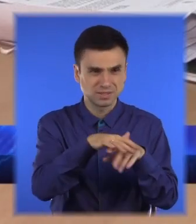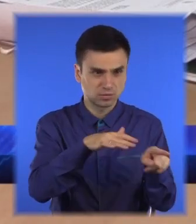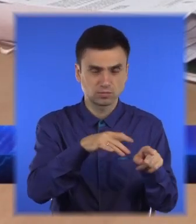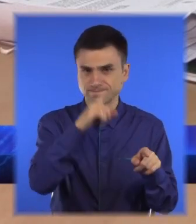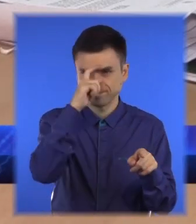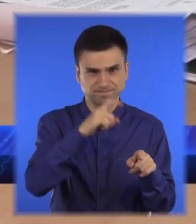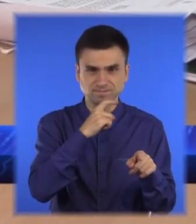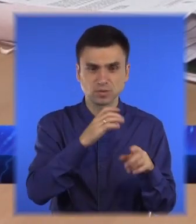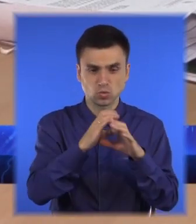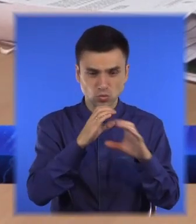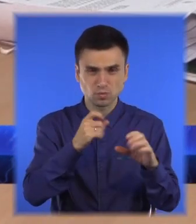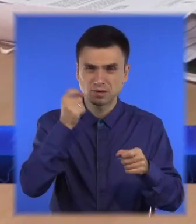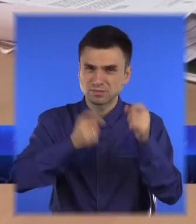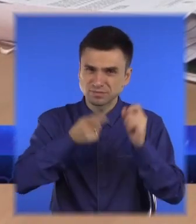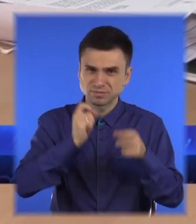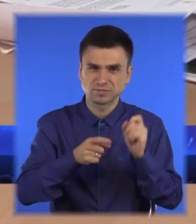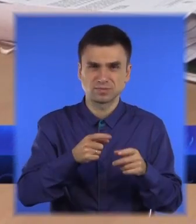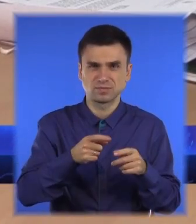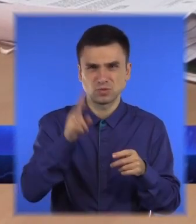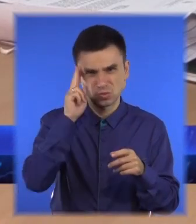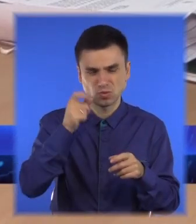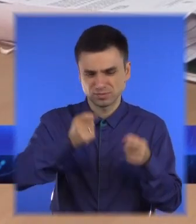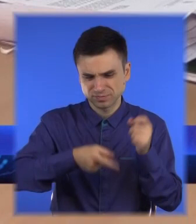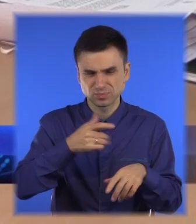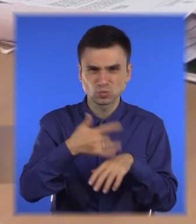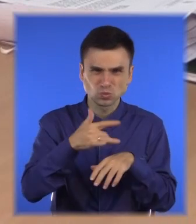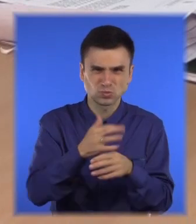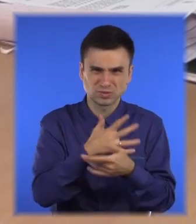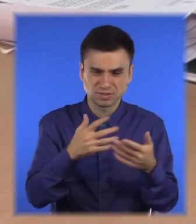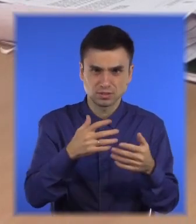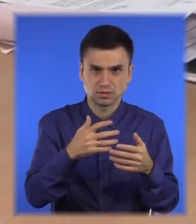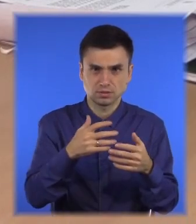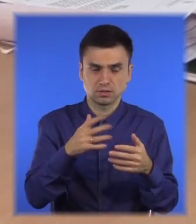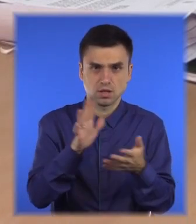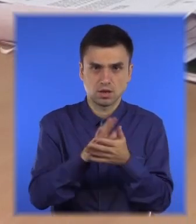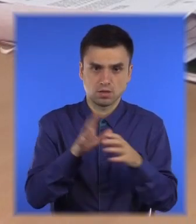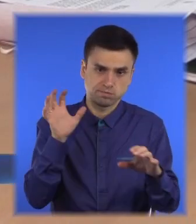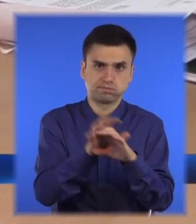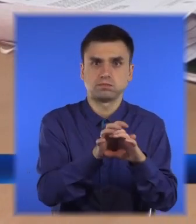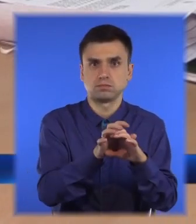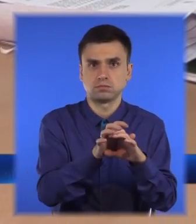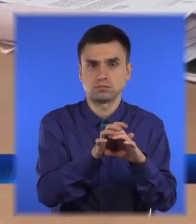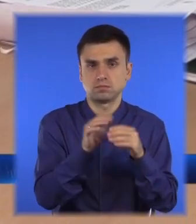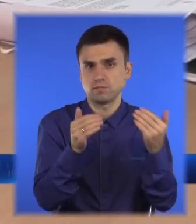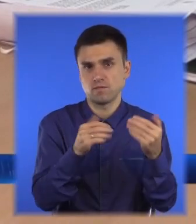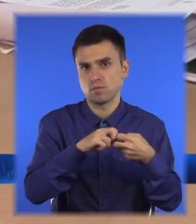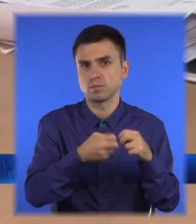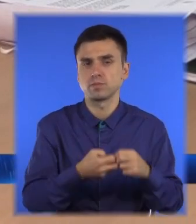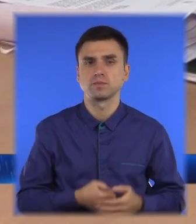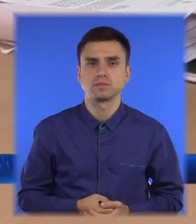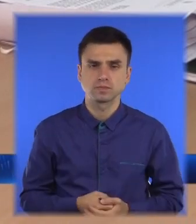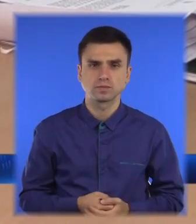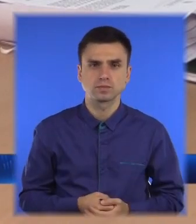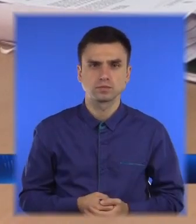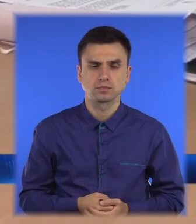каналізаційний з під'їзду до люка. Матеріал заказан, согласування на